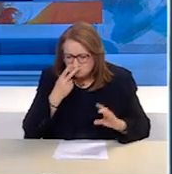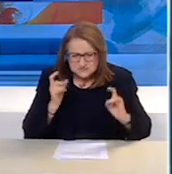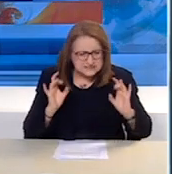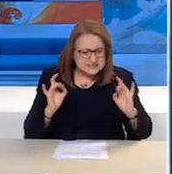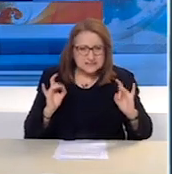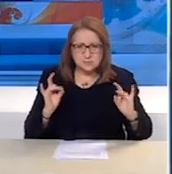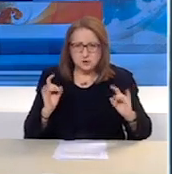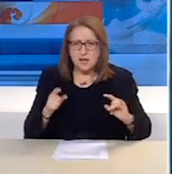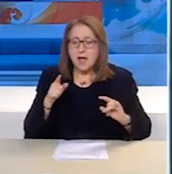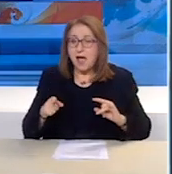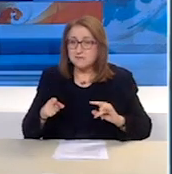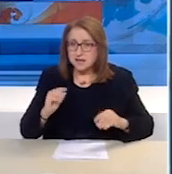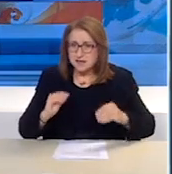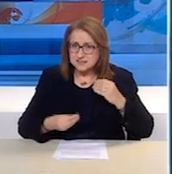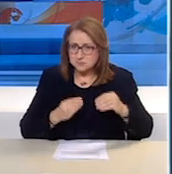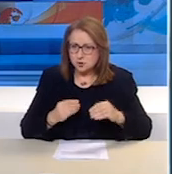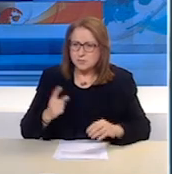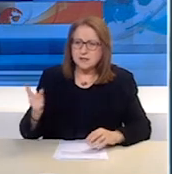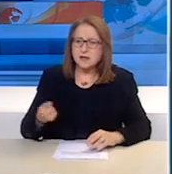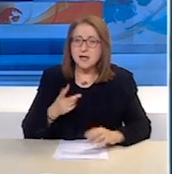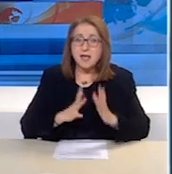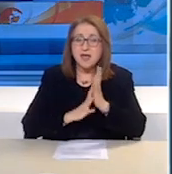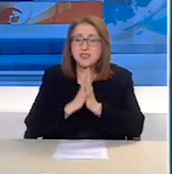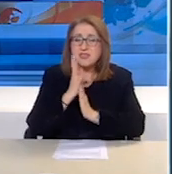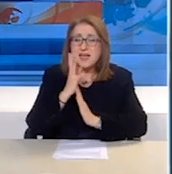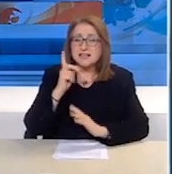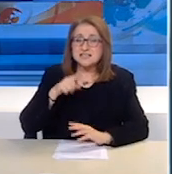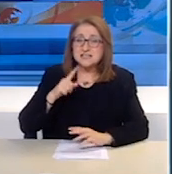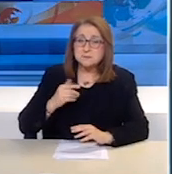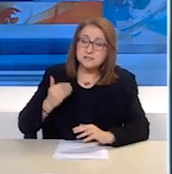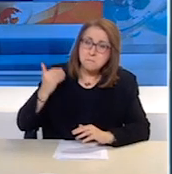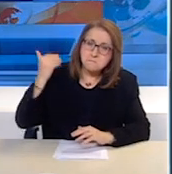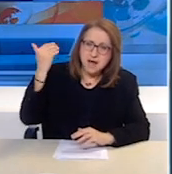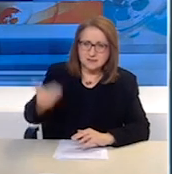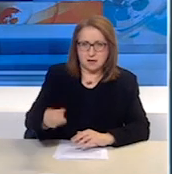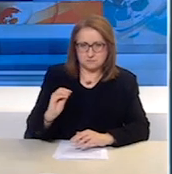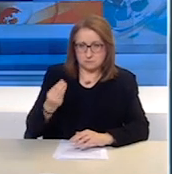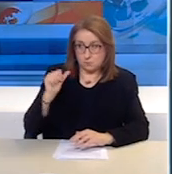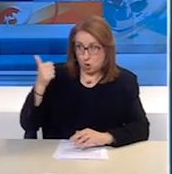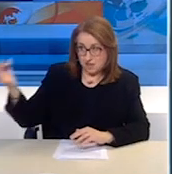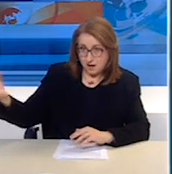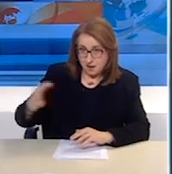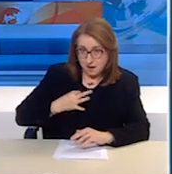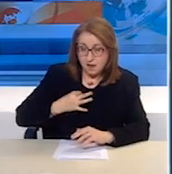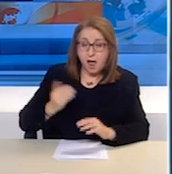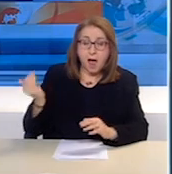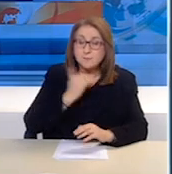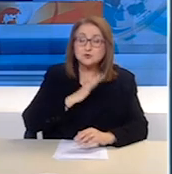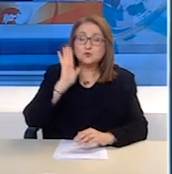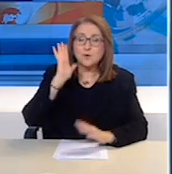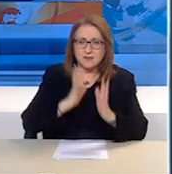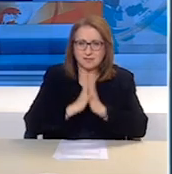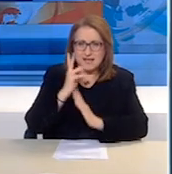σας θυμίζω, εμφανίζονται 2-14 ημέρες μετά την έκθεσή μας στον ιό και συνήθως στην πλειονότητα των περιπτώσεων